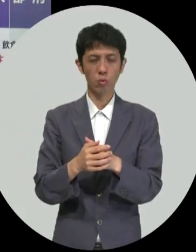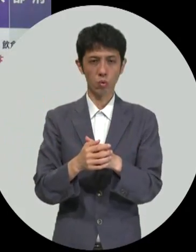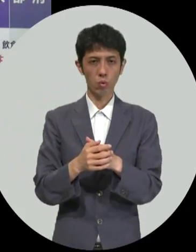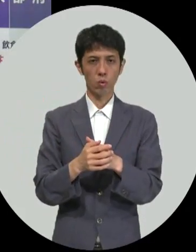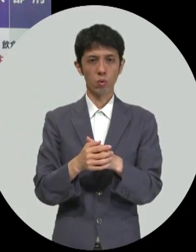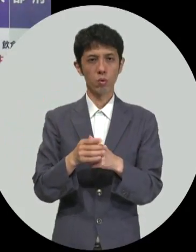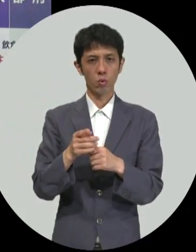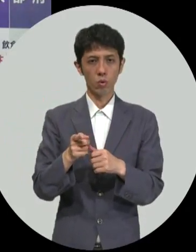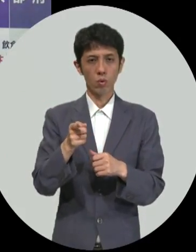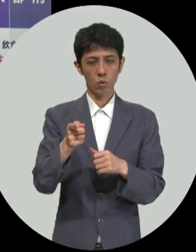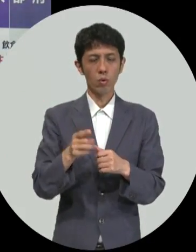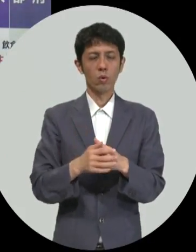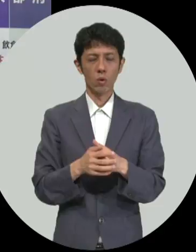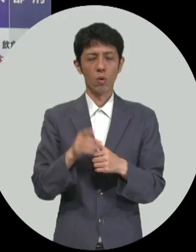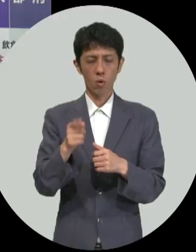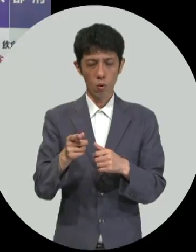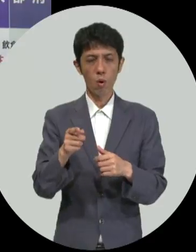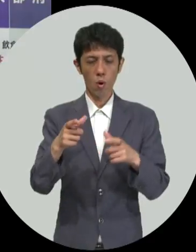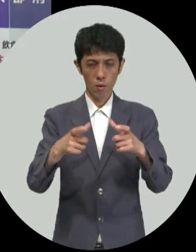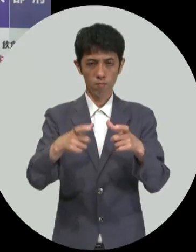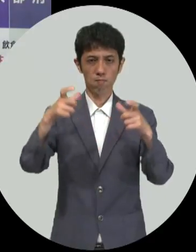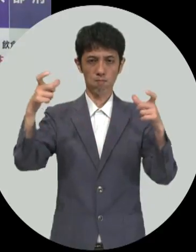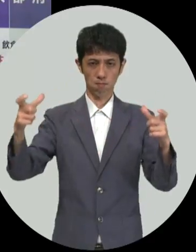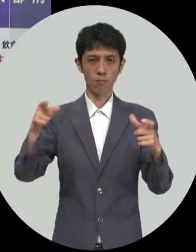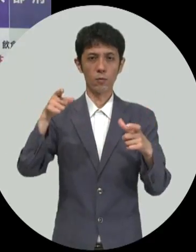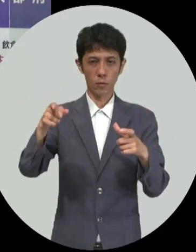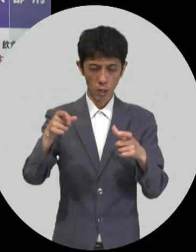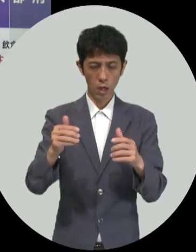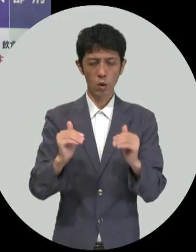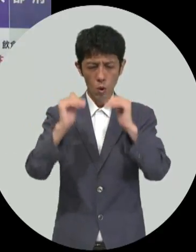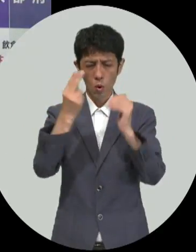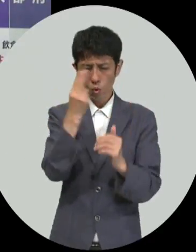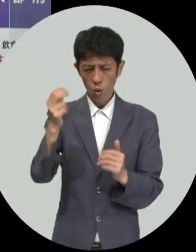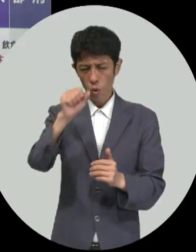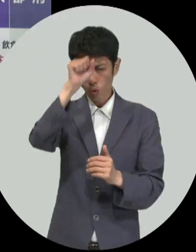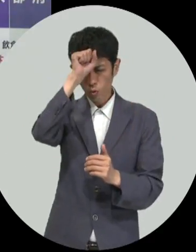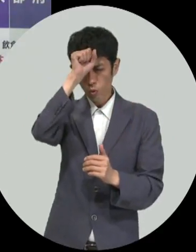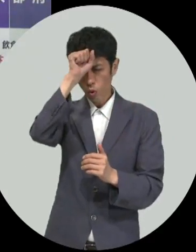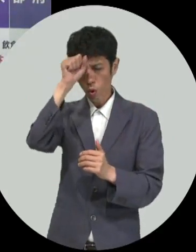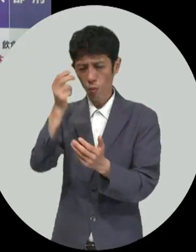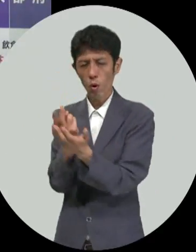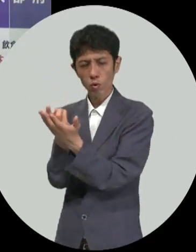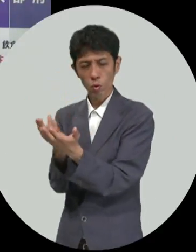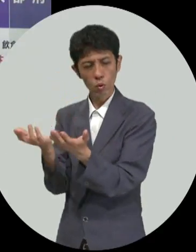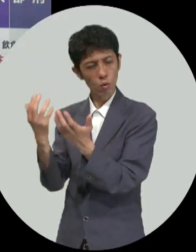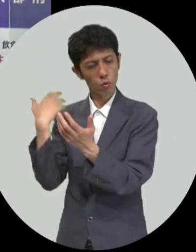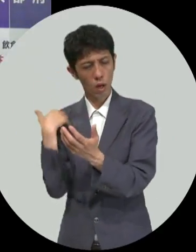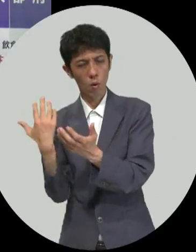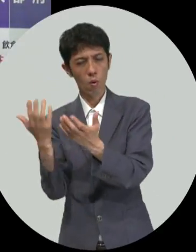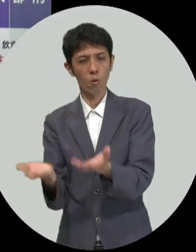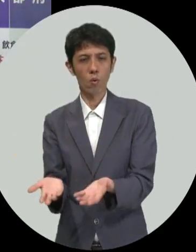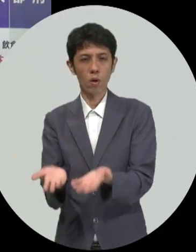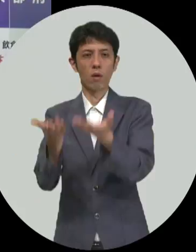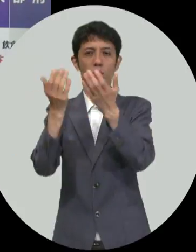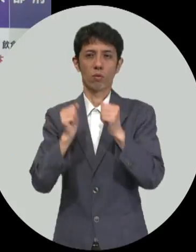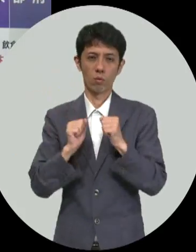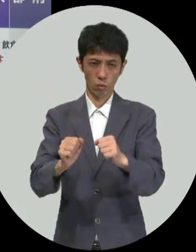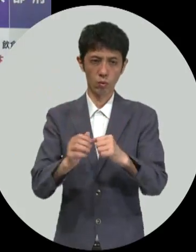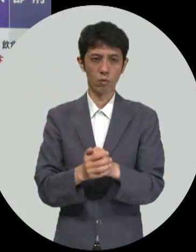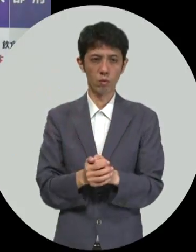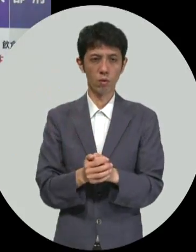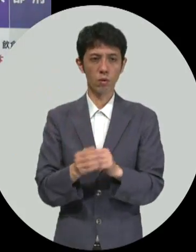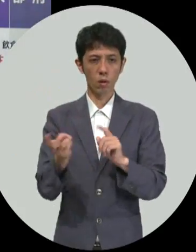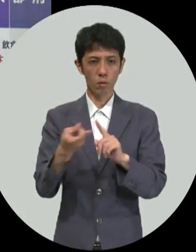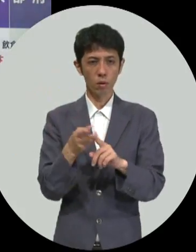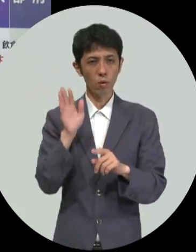ないんですけれども、ここを拡充することによって高度重症病床への負荷を下げようということ、それから中等症がお